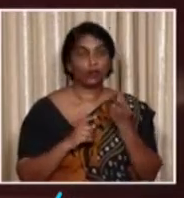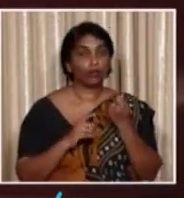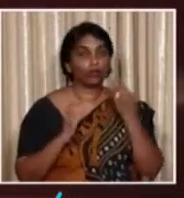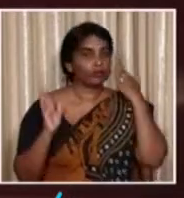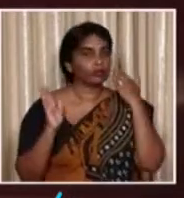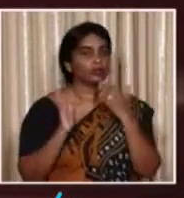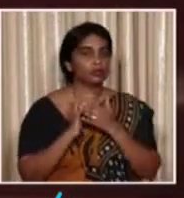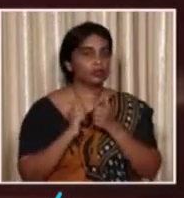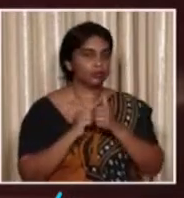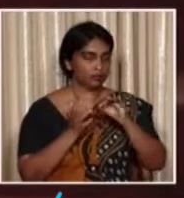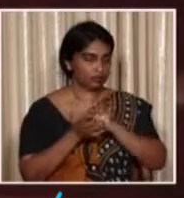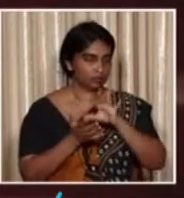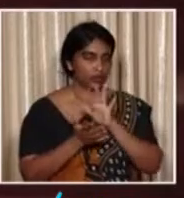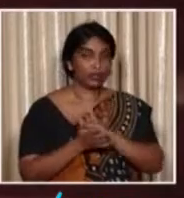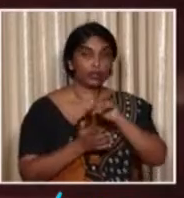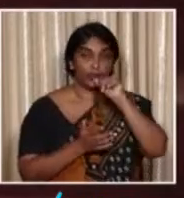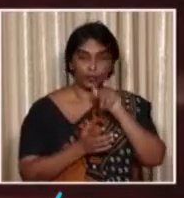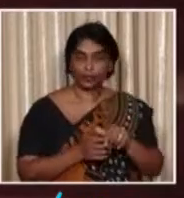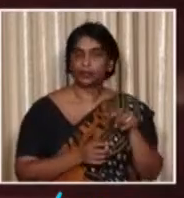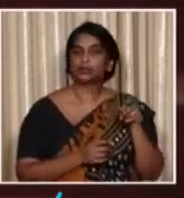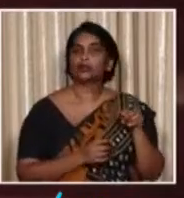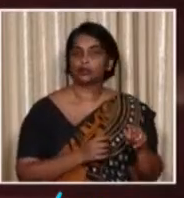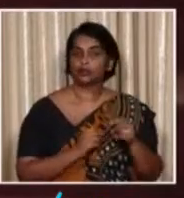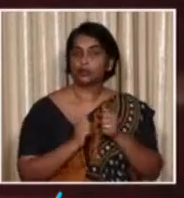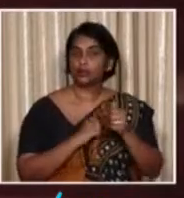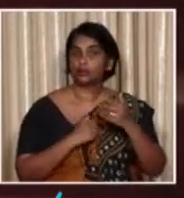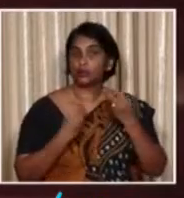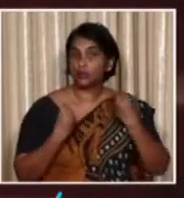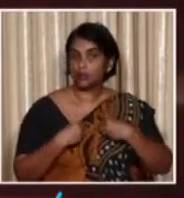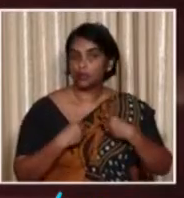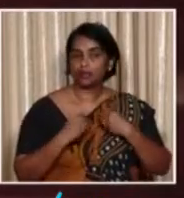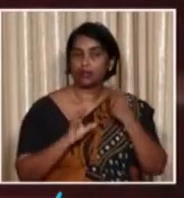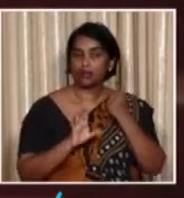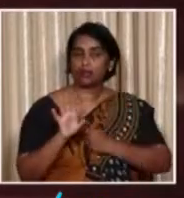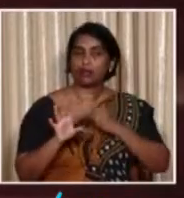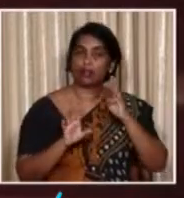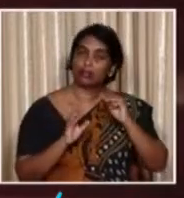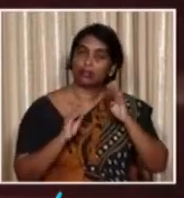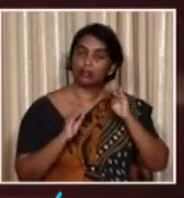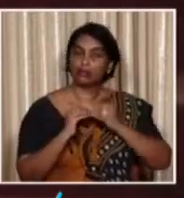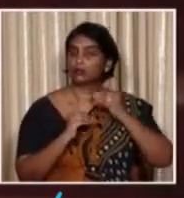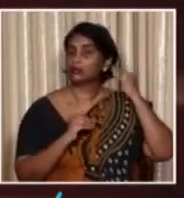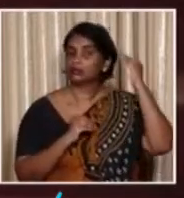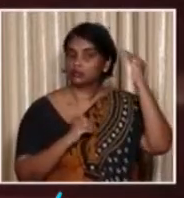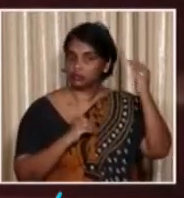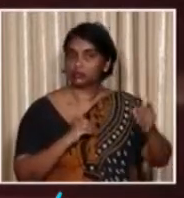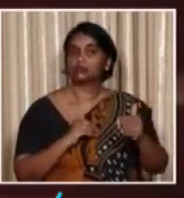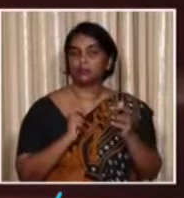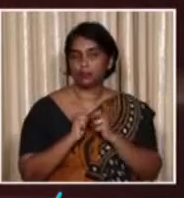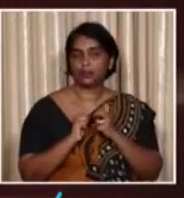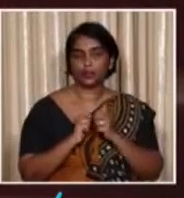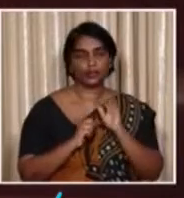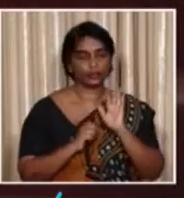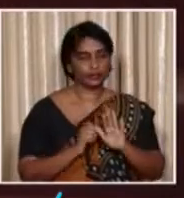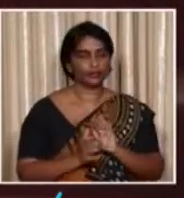ලෙස තක්සේරු කර ඇතත් සත්‍ය ලෙසින් සිදු හානිය තවත් දශක 3-4ක කාලයකට බලපානු